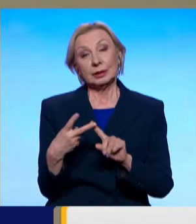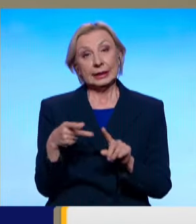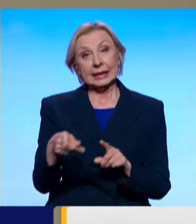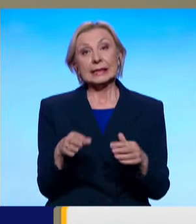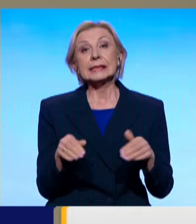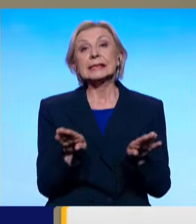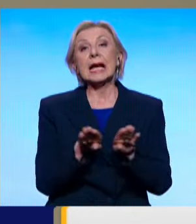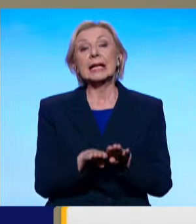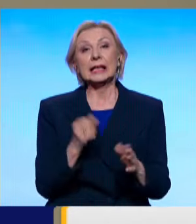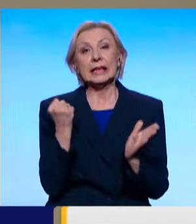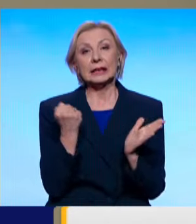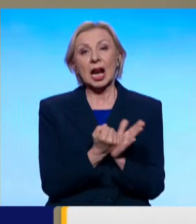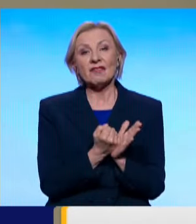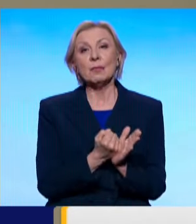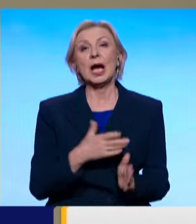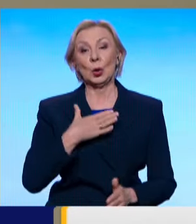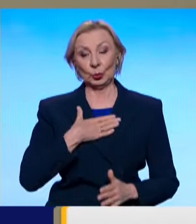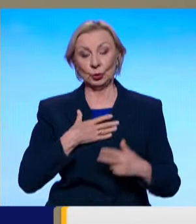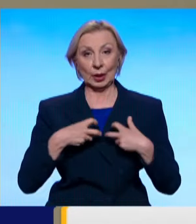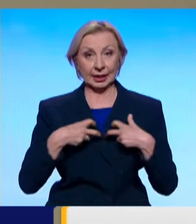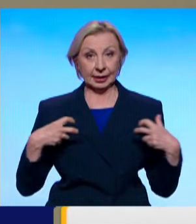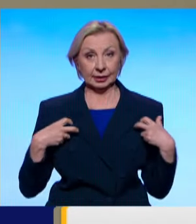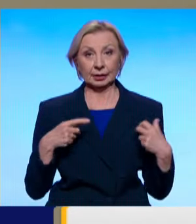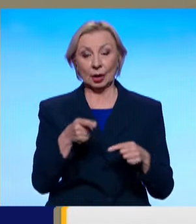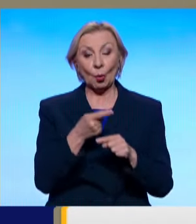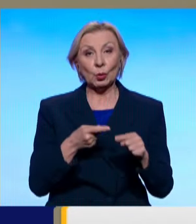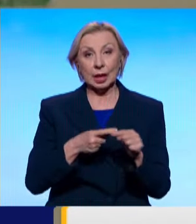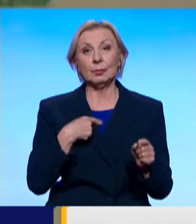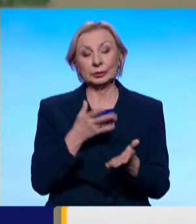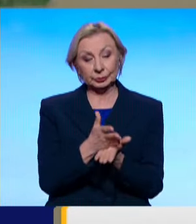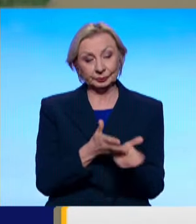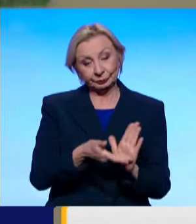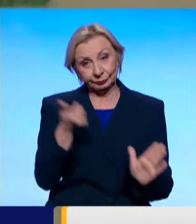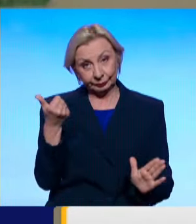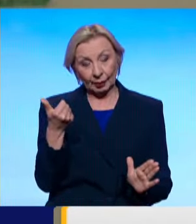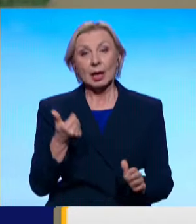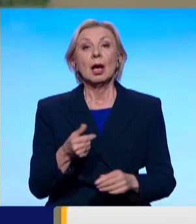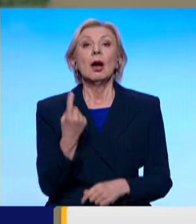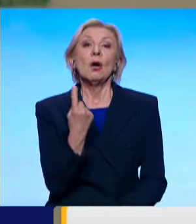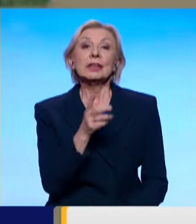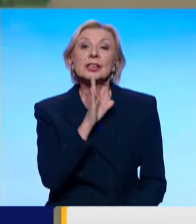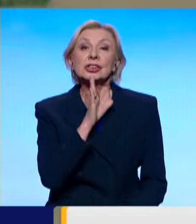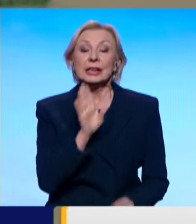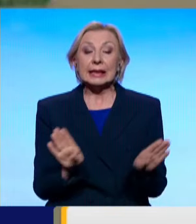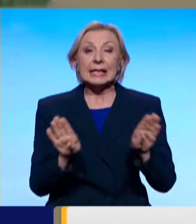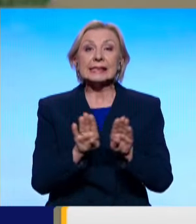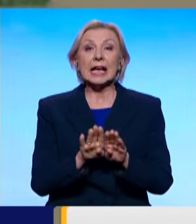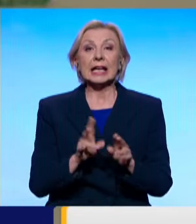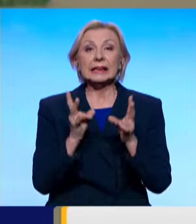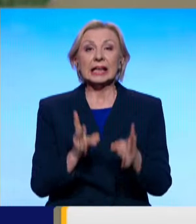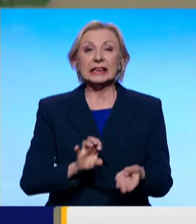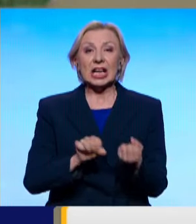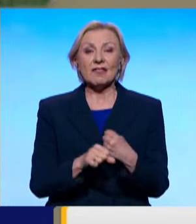закриту травму грудної клітини. У нього був уламок, який ми вже видалили. І одна жіночка з закритою травмою